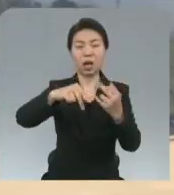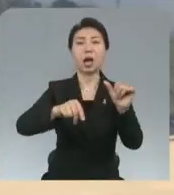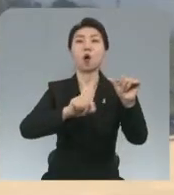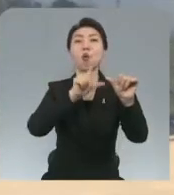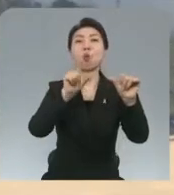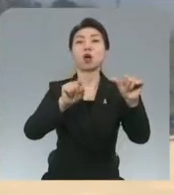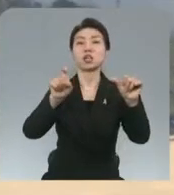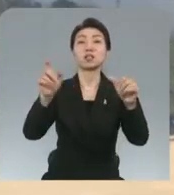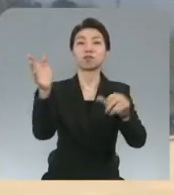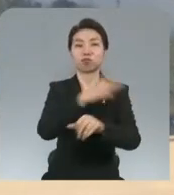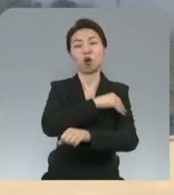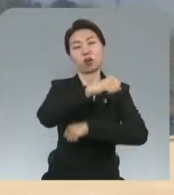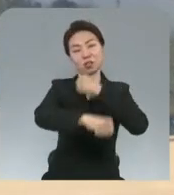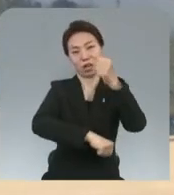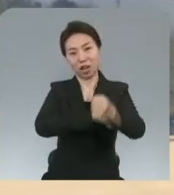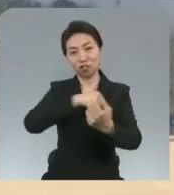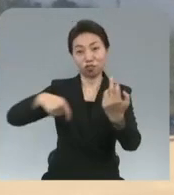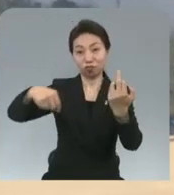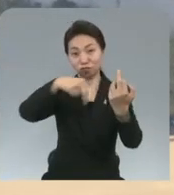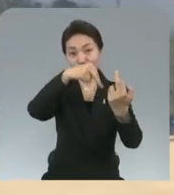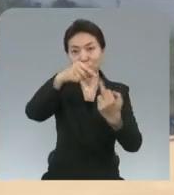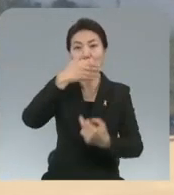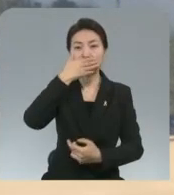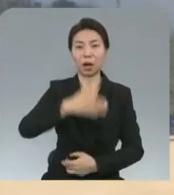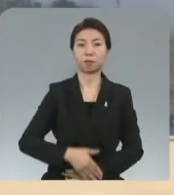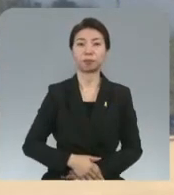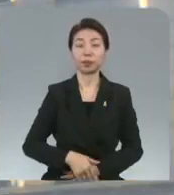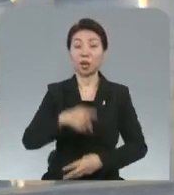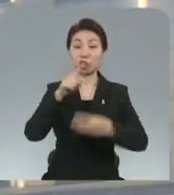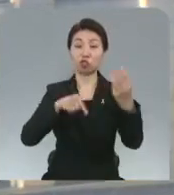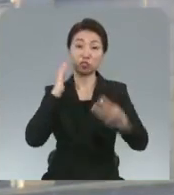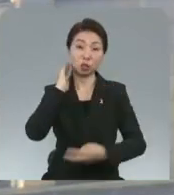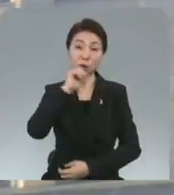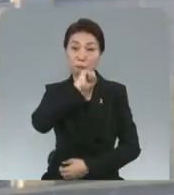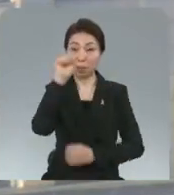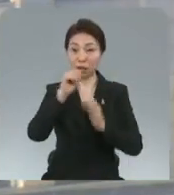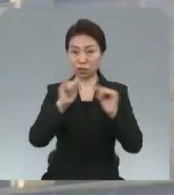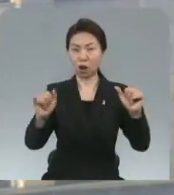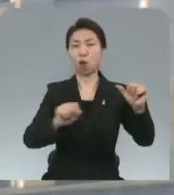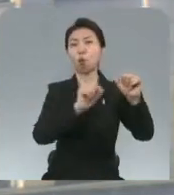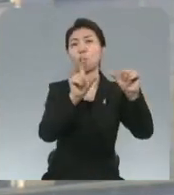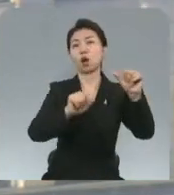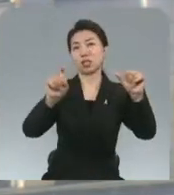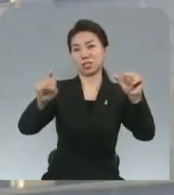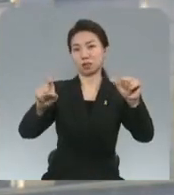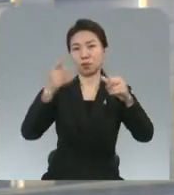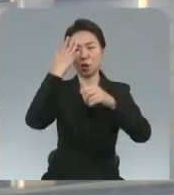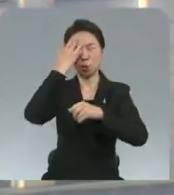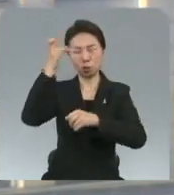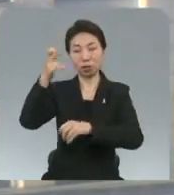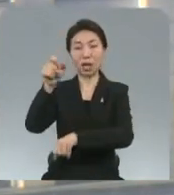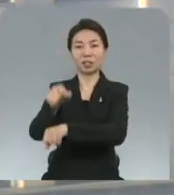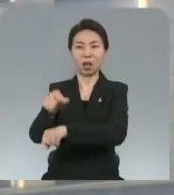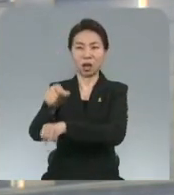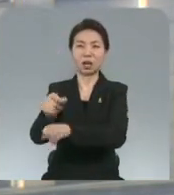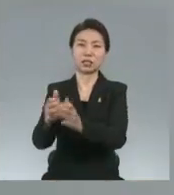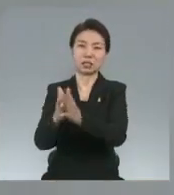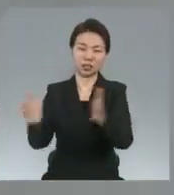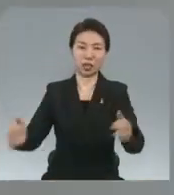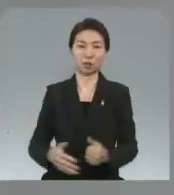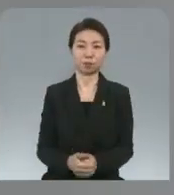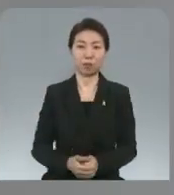мая пока не решена 10 мая откроется свободный доступ на группу как сан у подножья которой